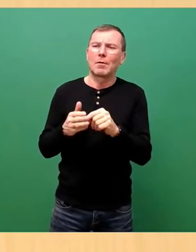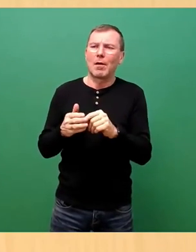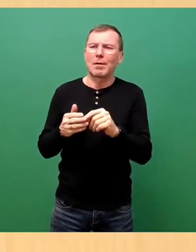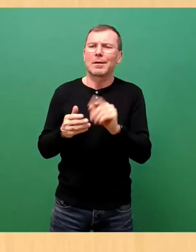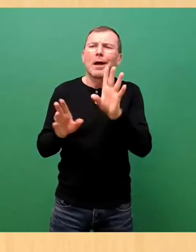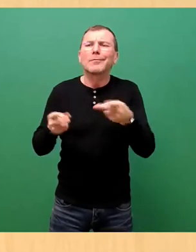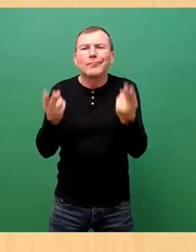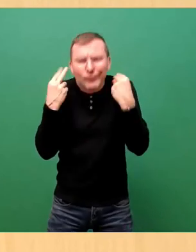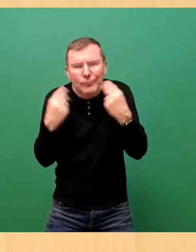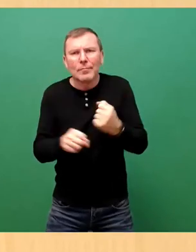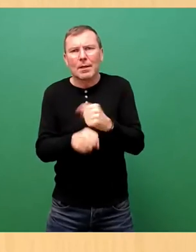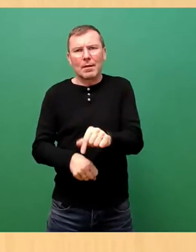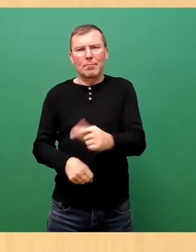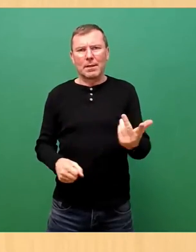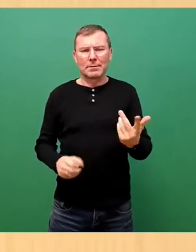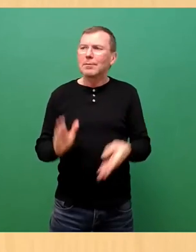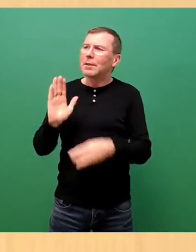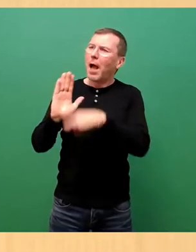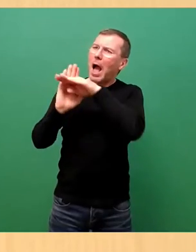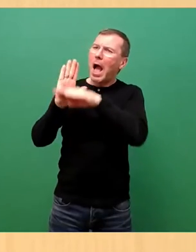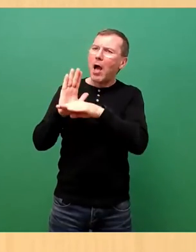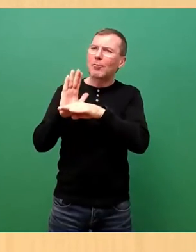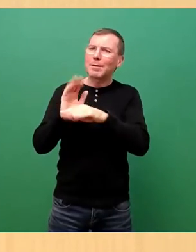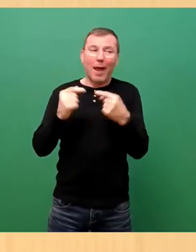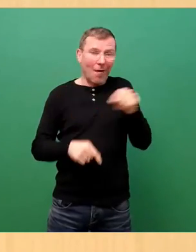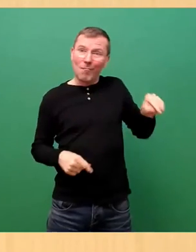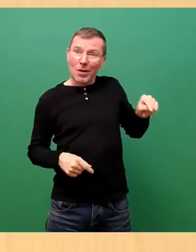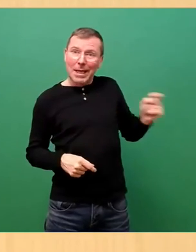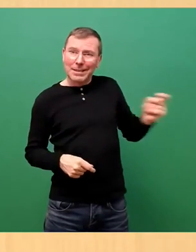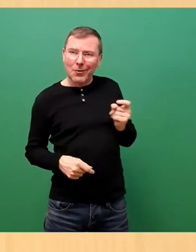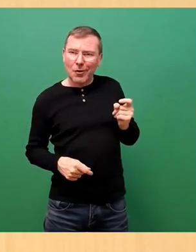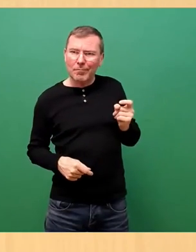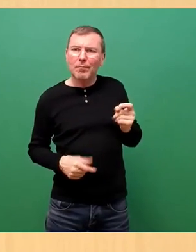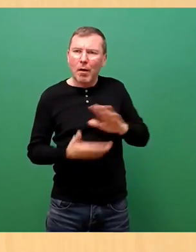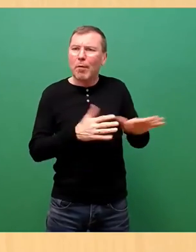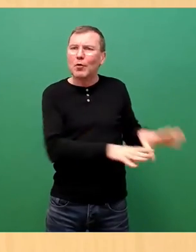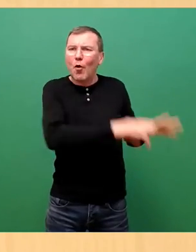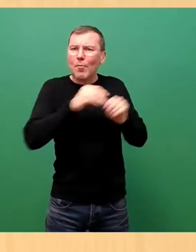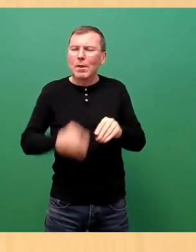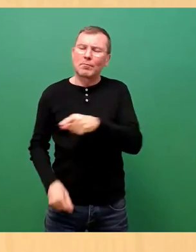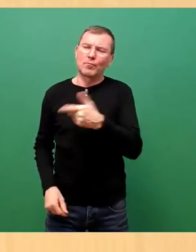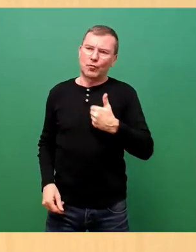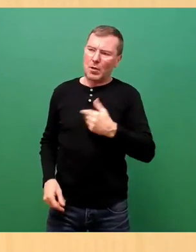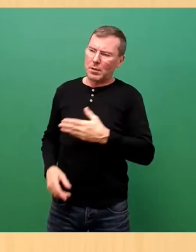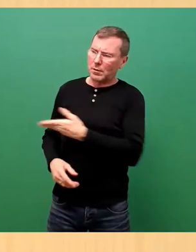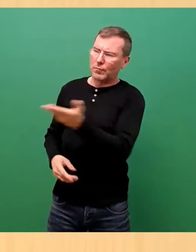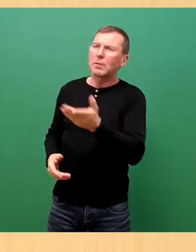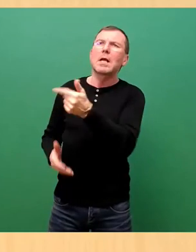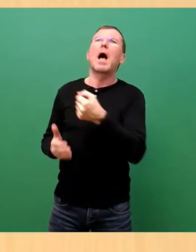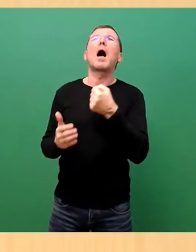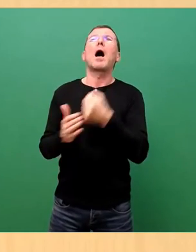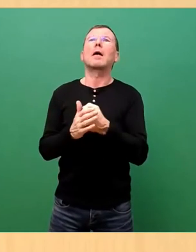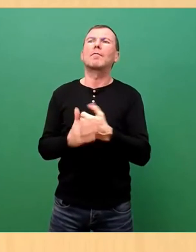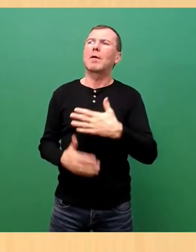auch damit die Argumente, die von den Gegnern kommen, praktisch übernimmt. Das ist schade. Dieser Kampf ist meines